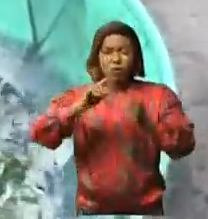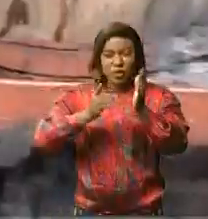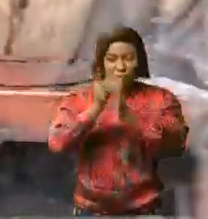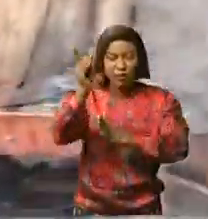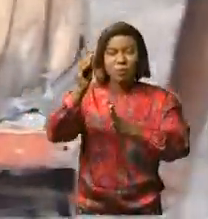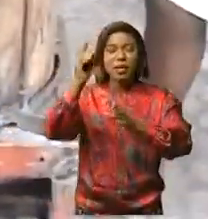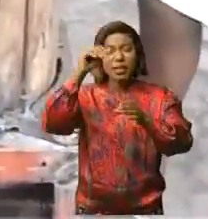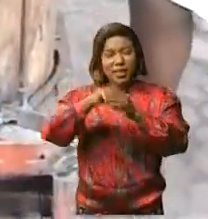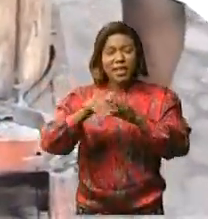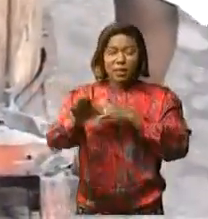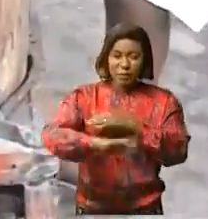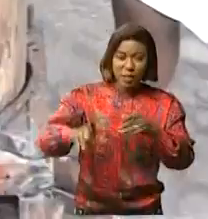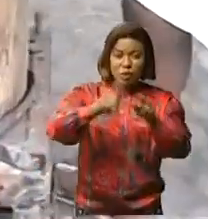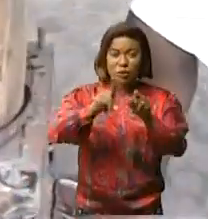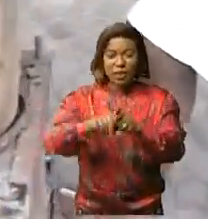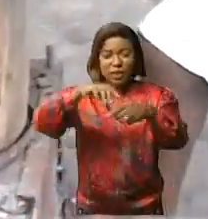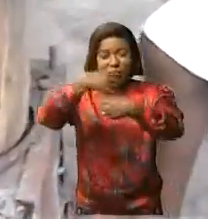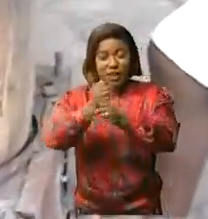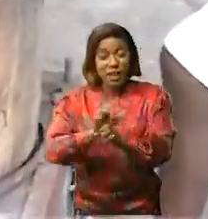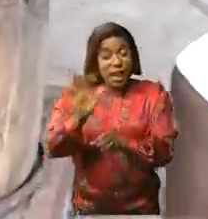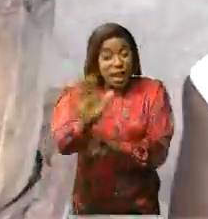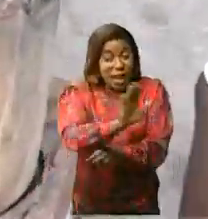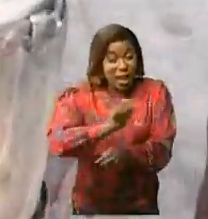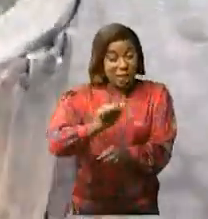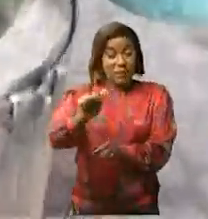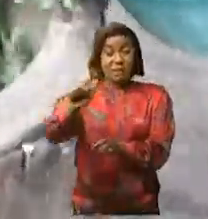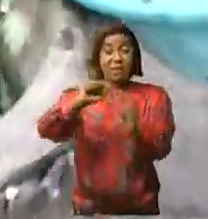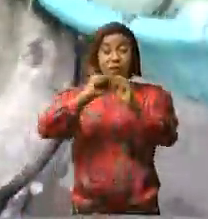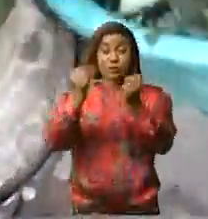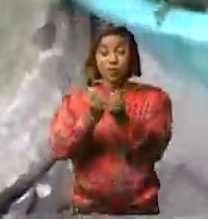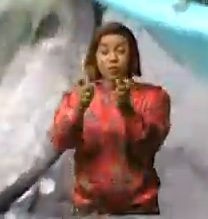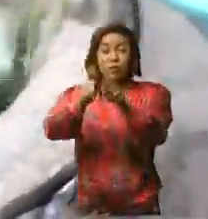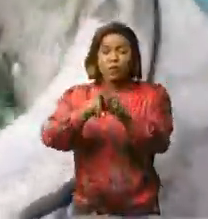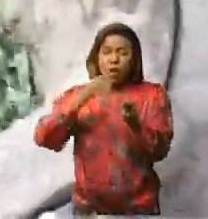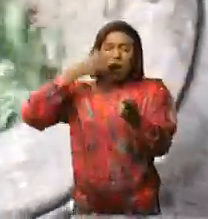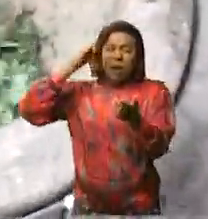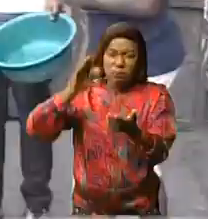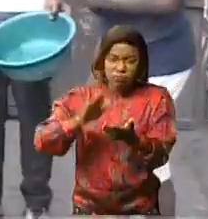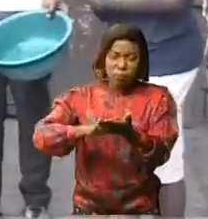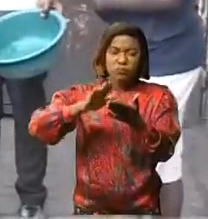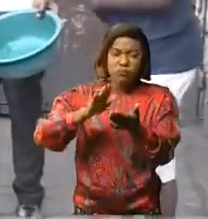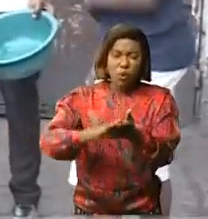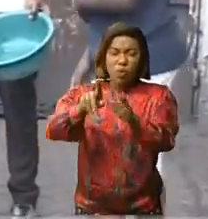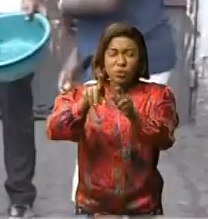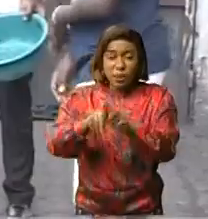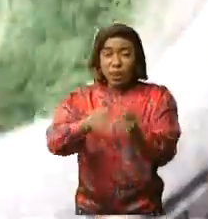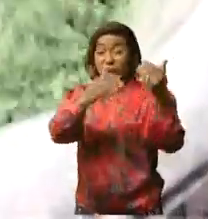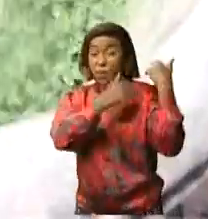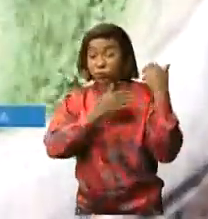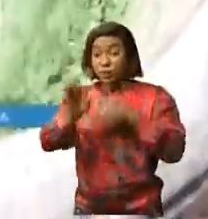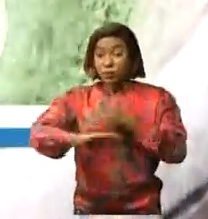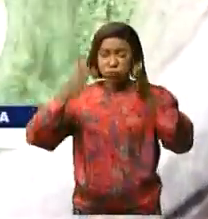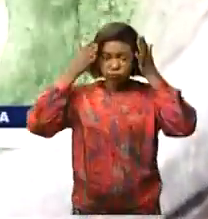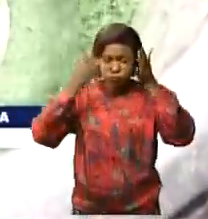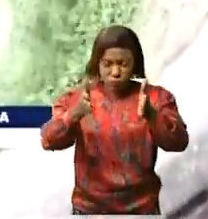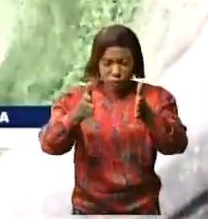de la classe moyenne avec la création des emplois. Ceci mérite une attention particulière des autorités dans la prise en